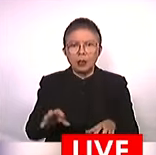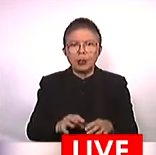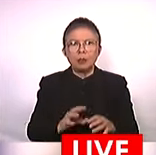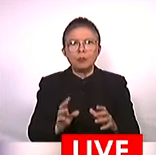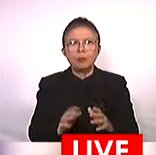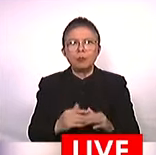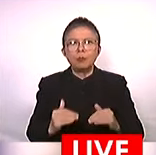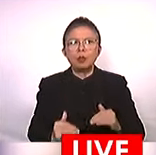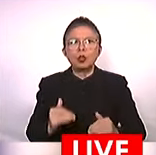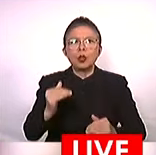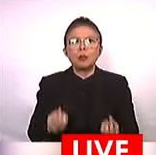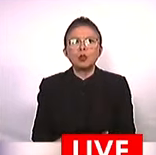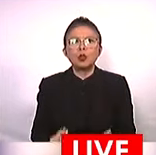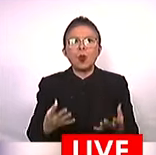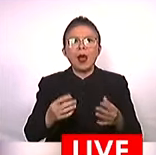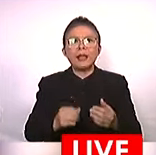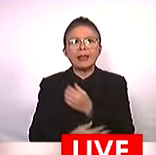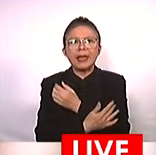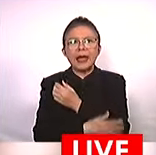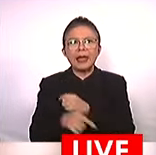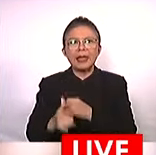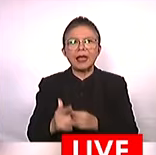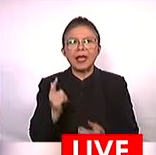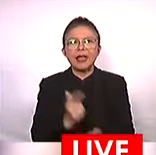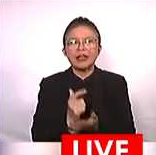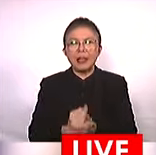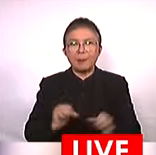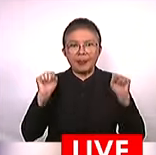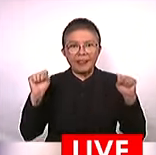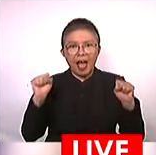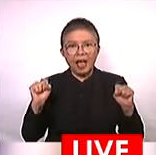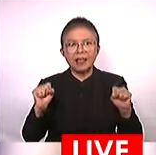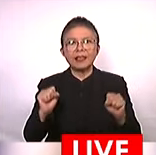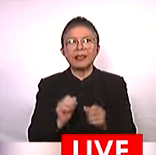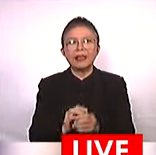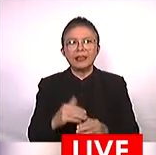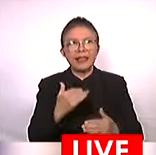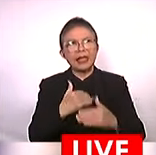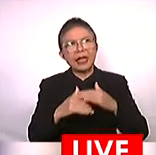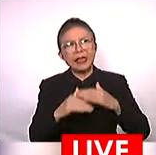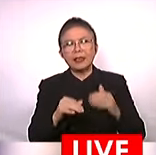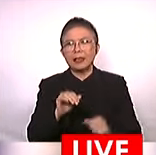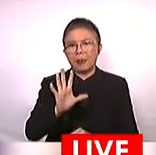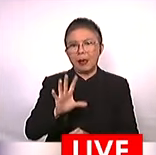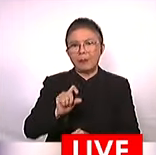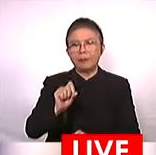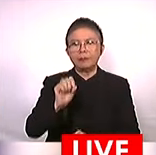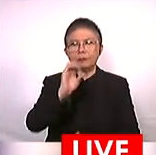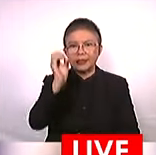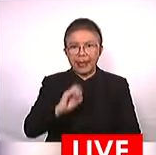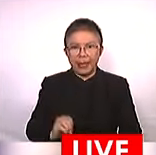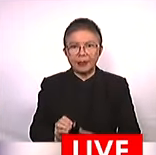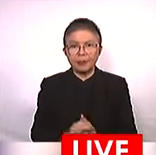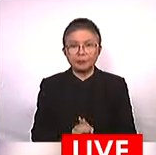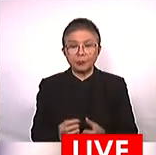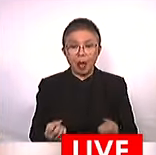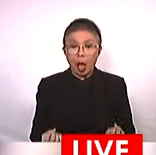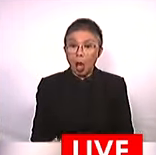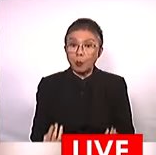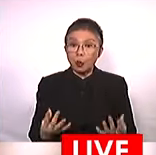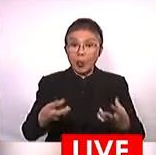rata-rata pertumbuhan ekonomi negara kita tetap resilien di rata-rata 5%.